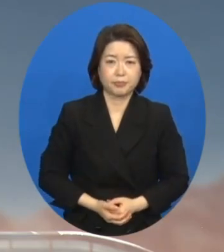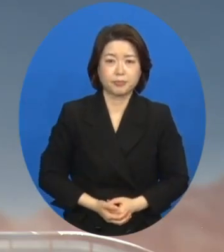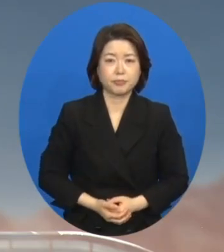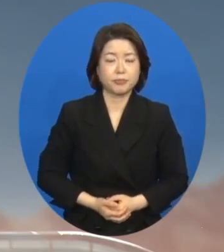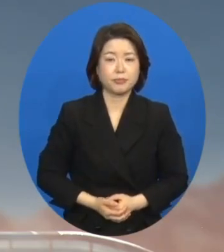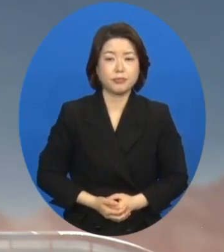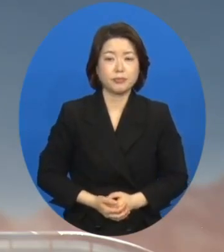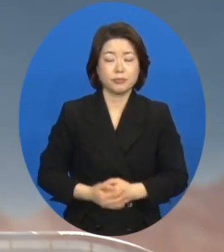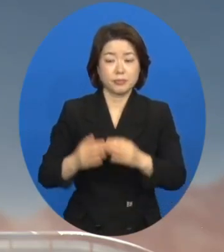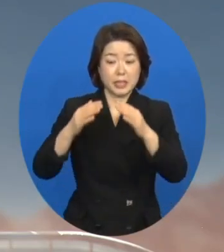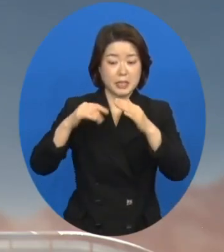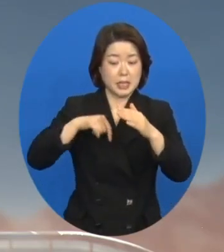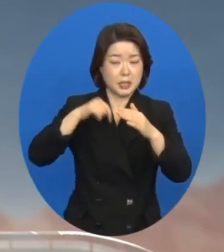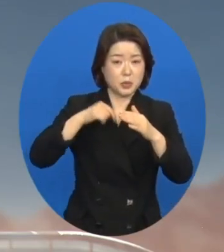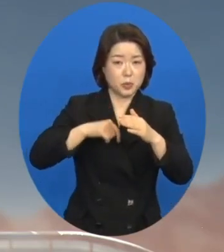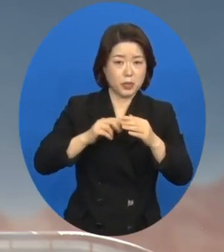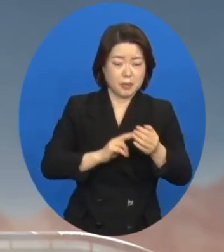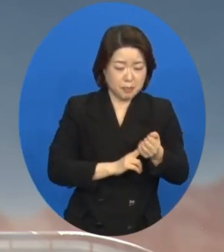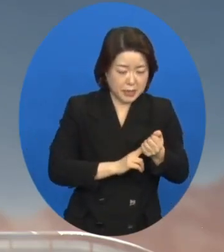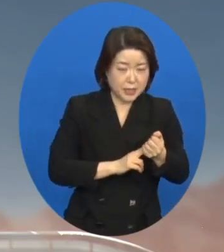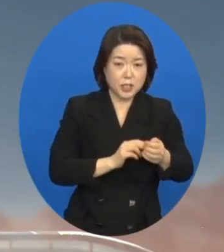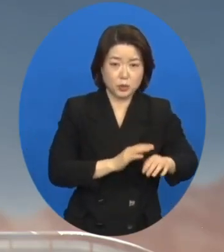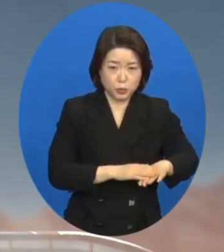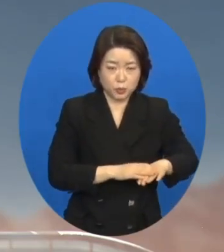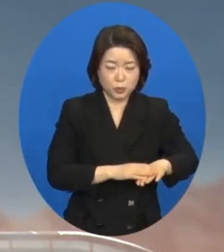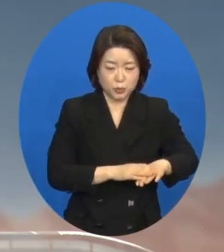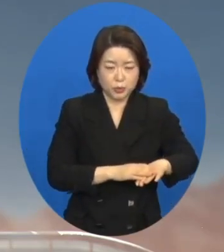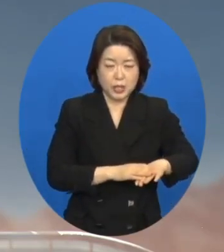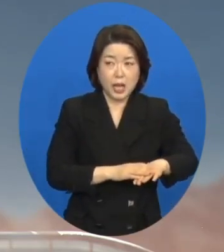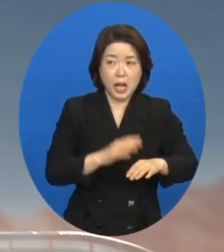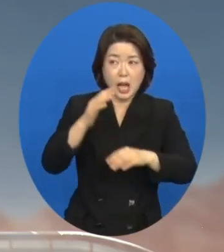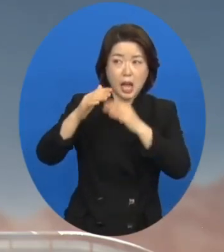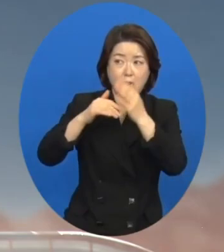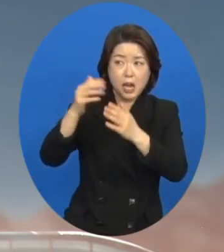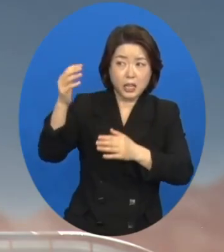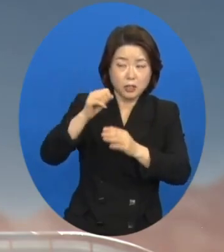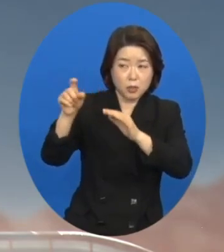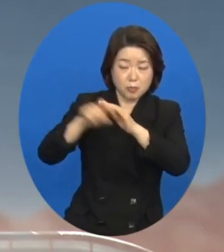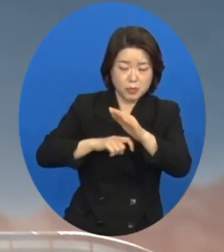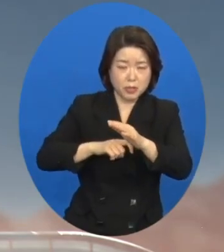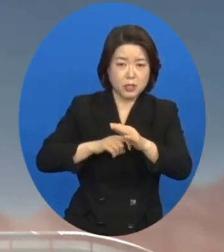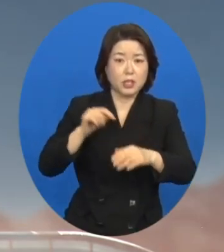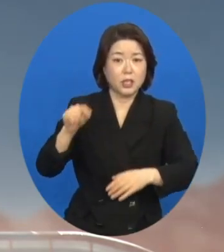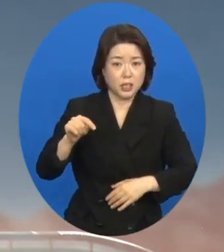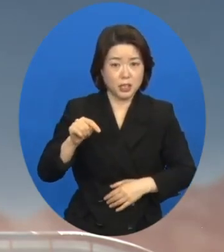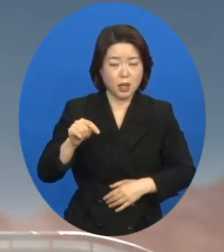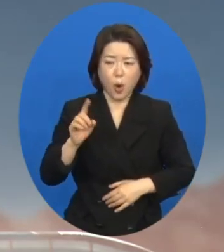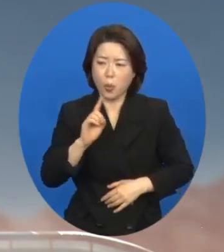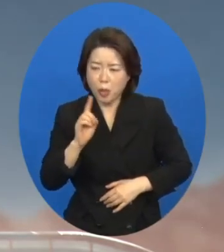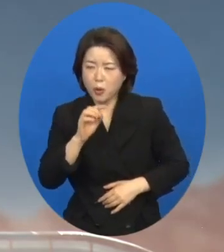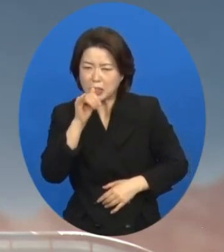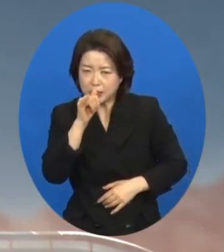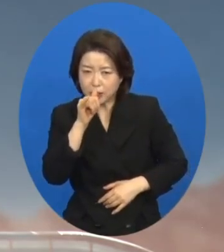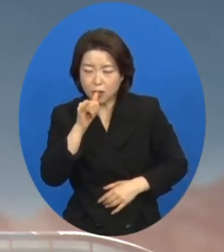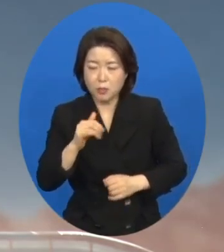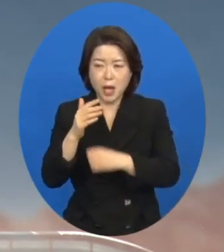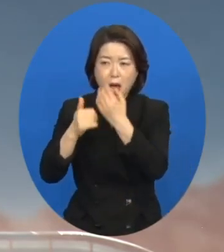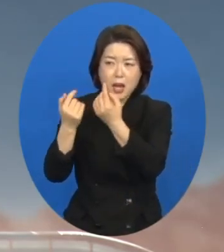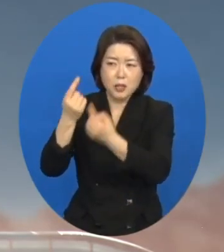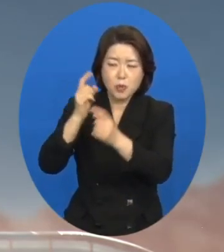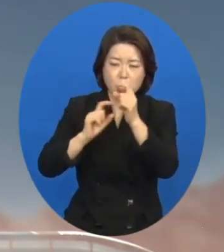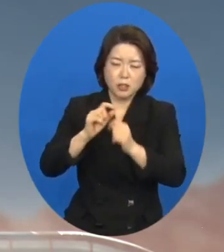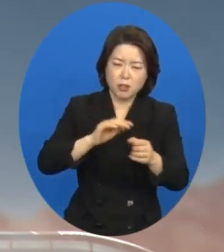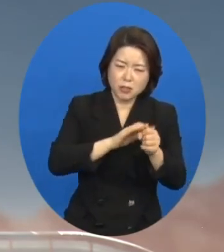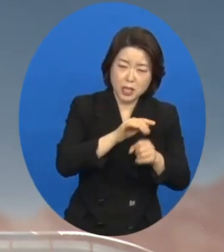우리 장막 속에 감춰졌던 신할산의 아름다운 외투 금덩이 은덩이 하나님보다 더 사랑했던 것 이